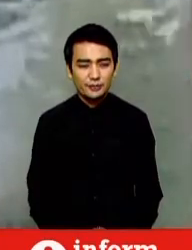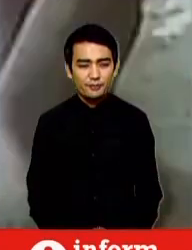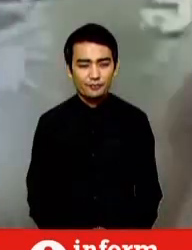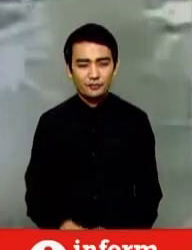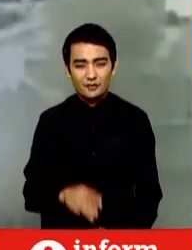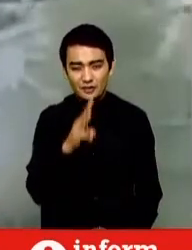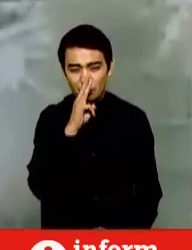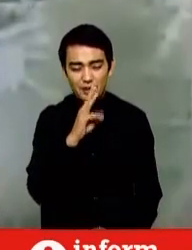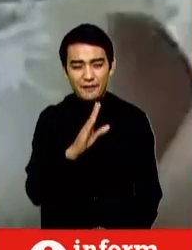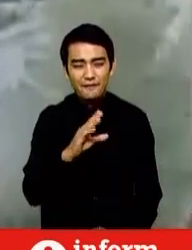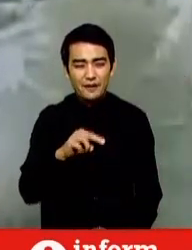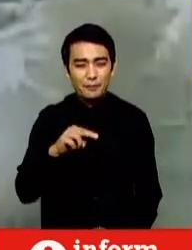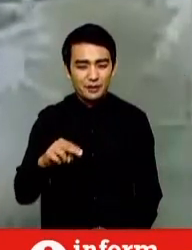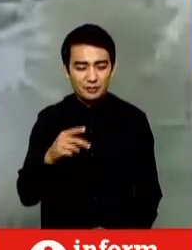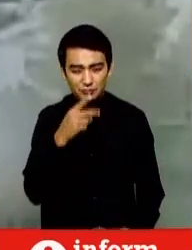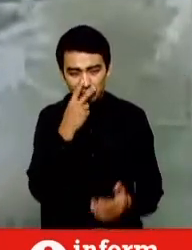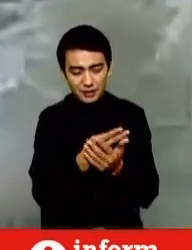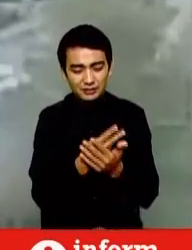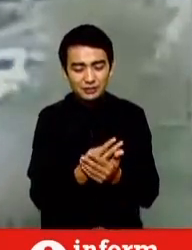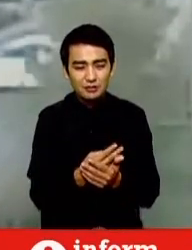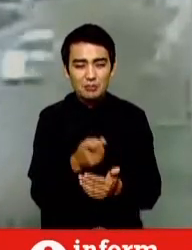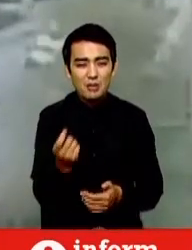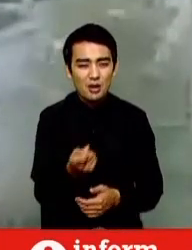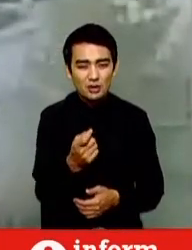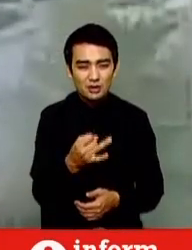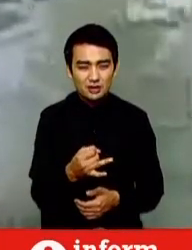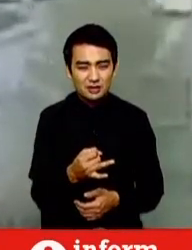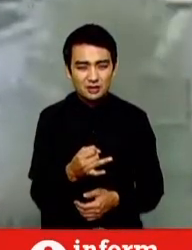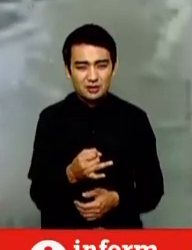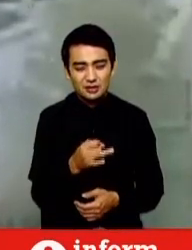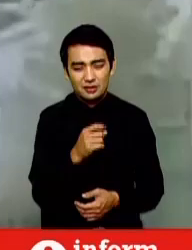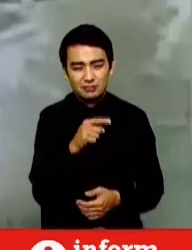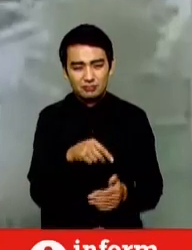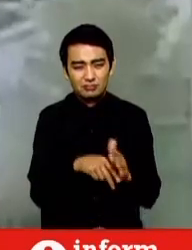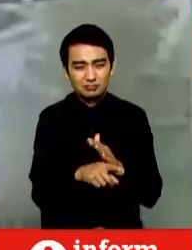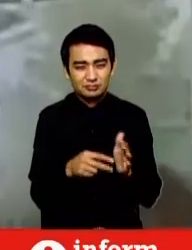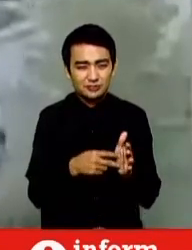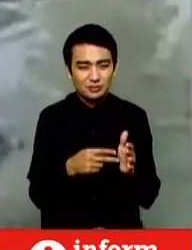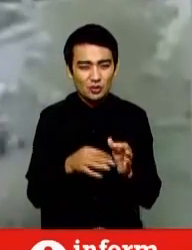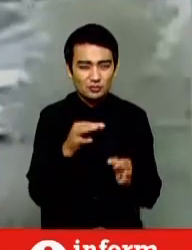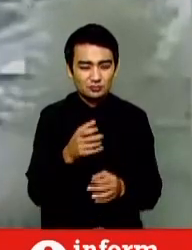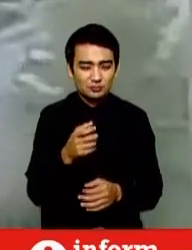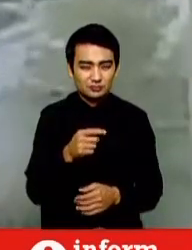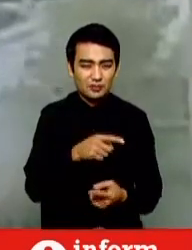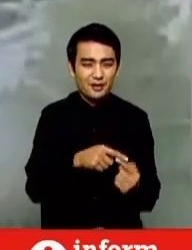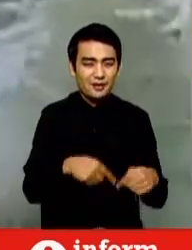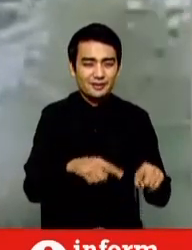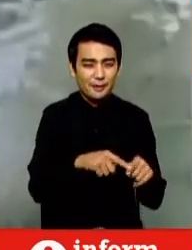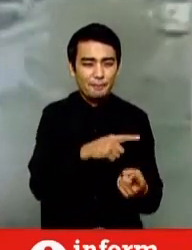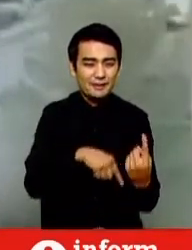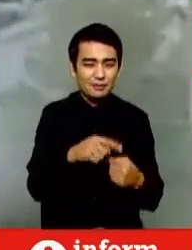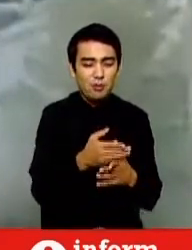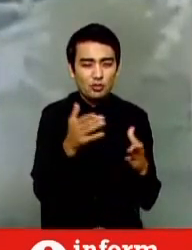труда в ВВП, она у нас снизилась. То есть больше растет валовый смешанный доход, это как раз прибыль организации. То есть это бизнес